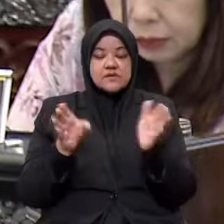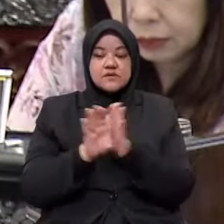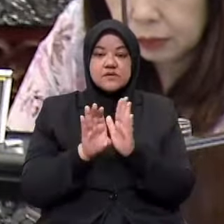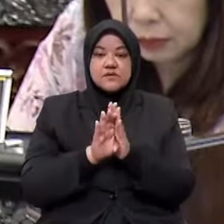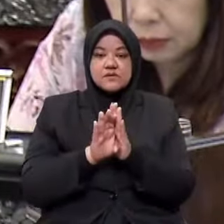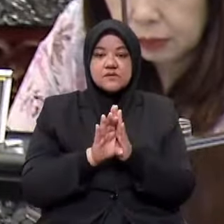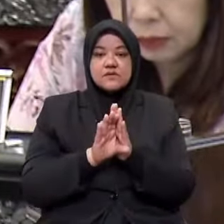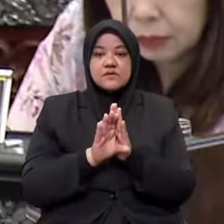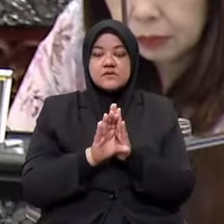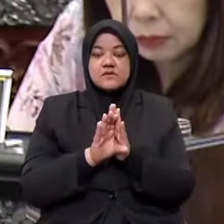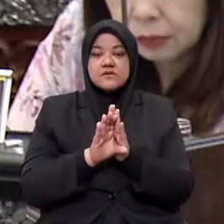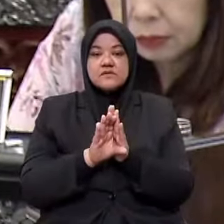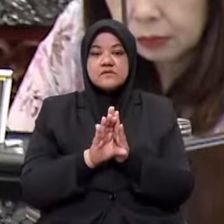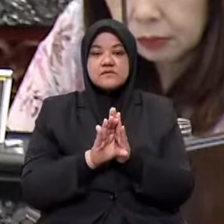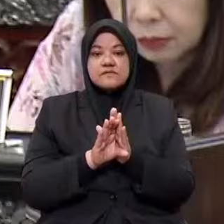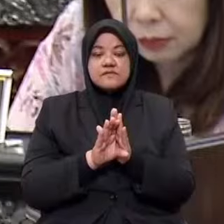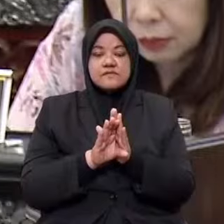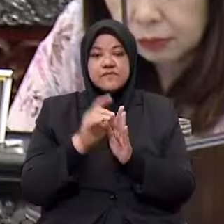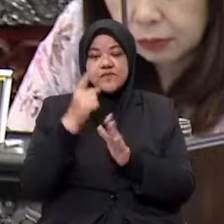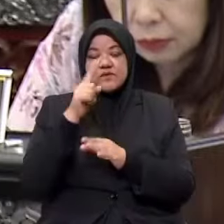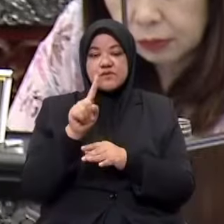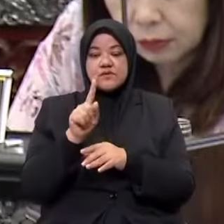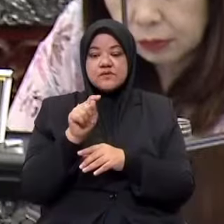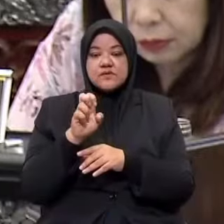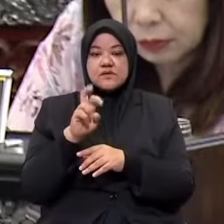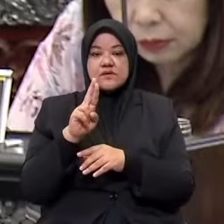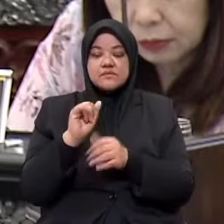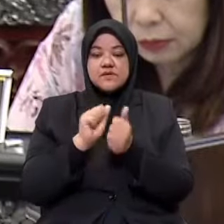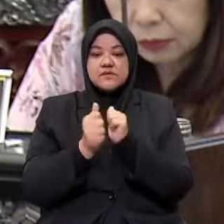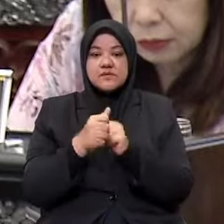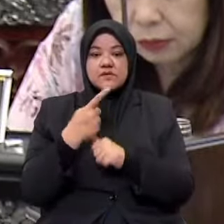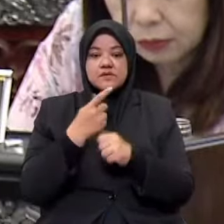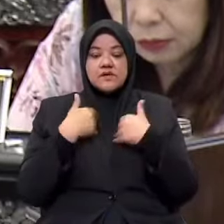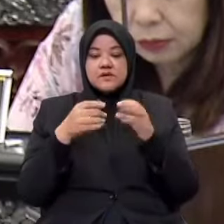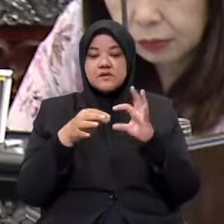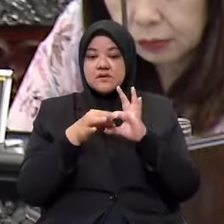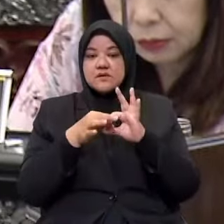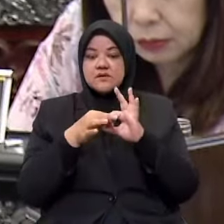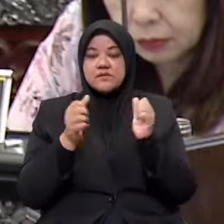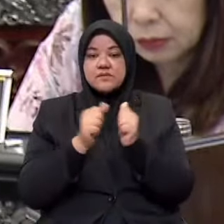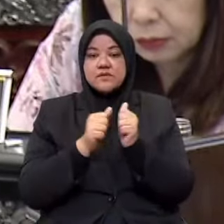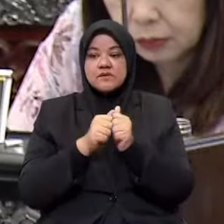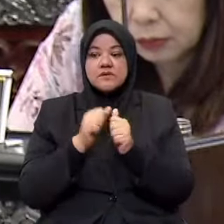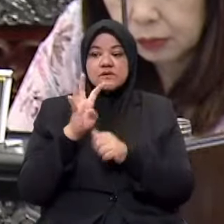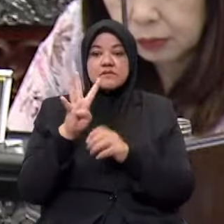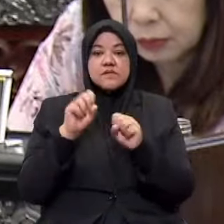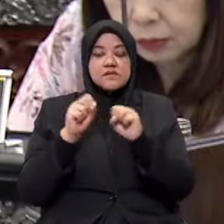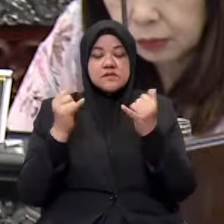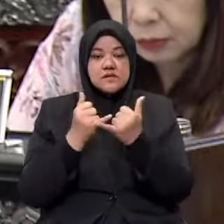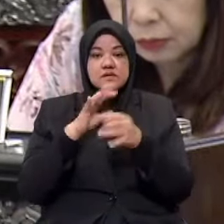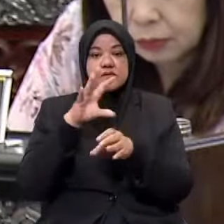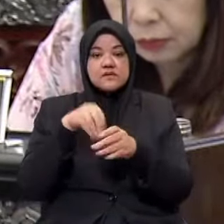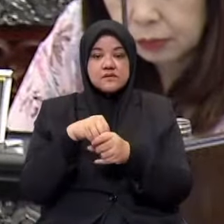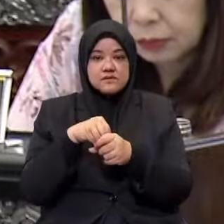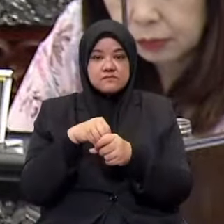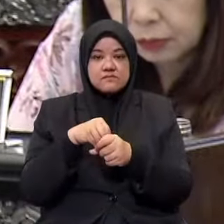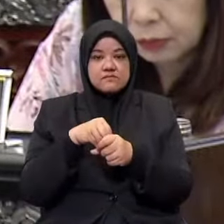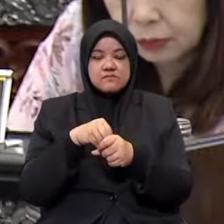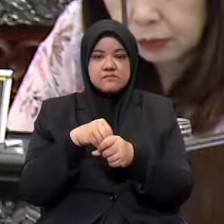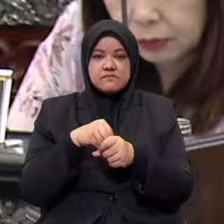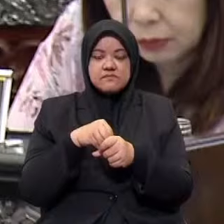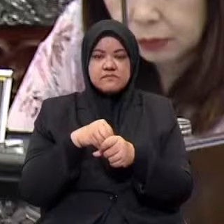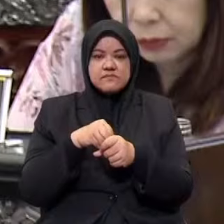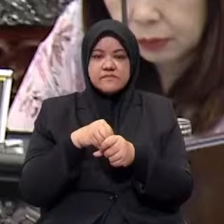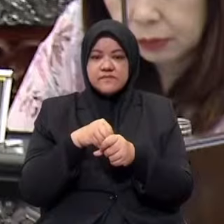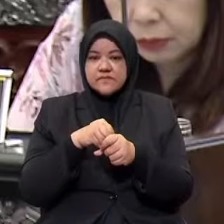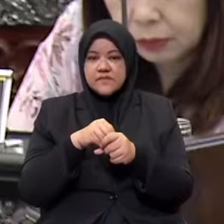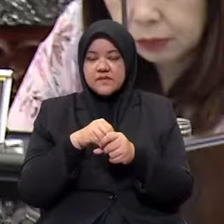antara contohnya untuk terapi sukan kita ada kerjasama dengan empat Syarikat termasuklah